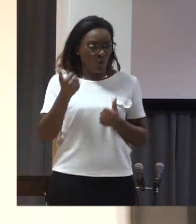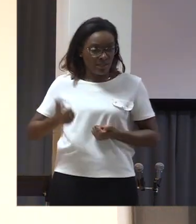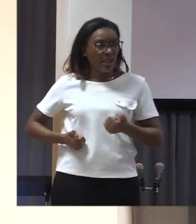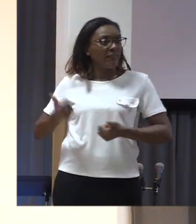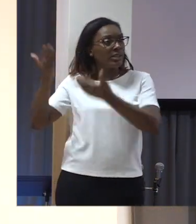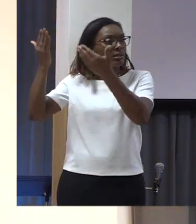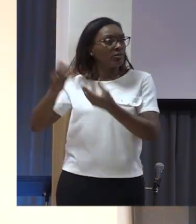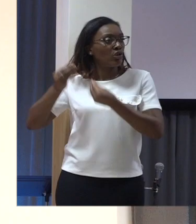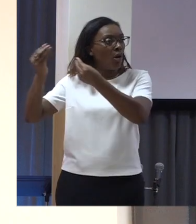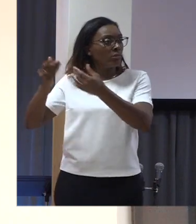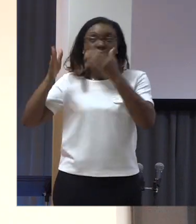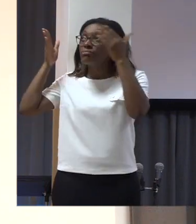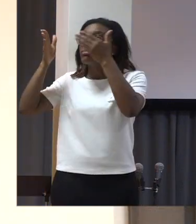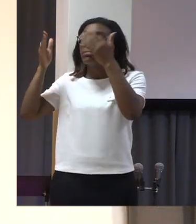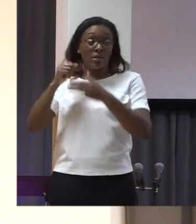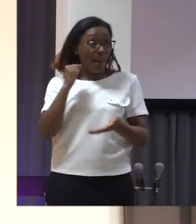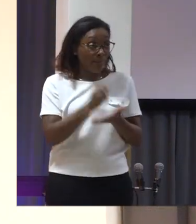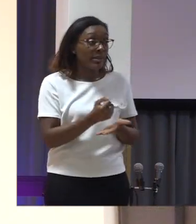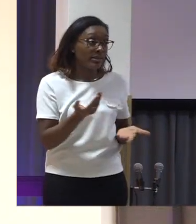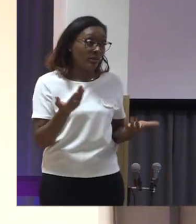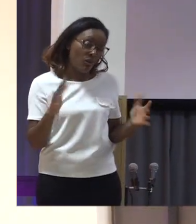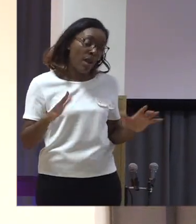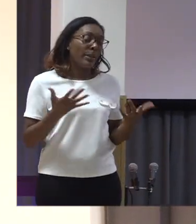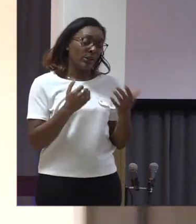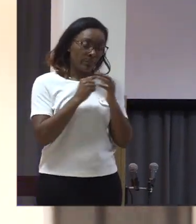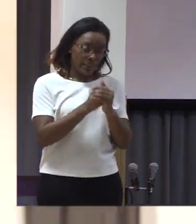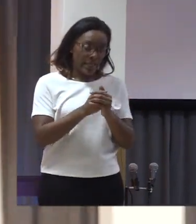Amen. Je vous invite à prier.